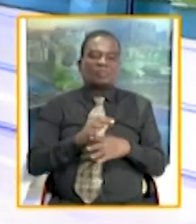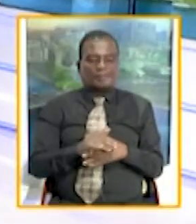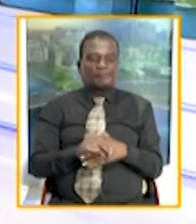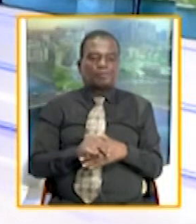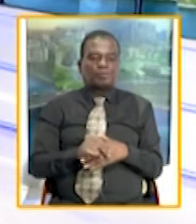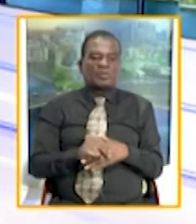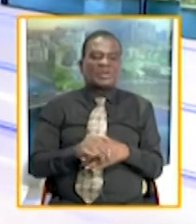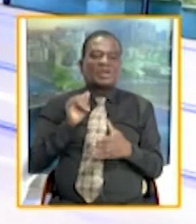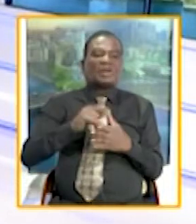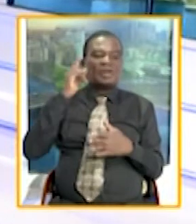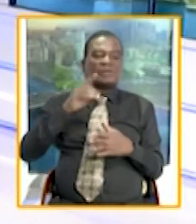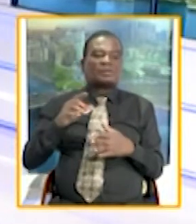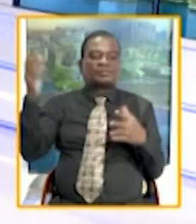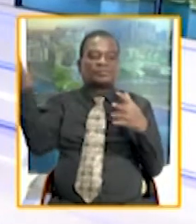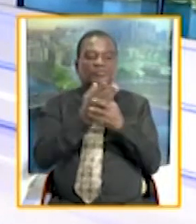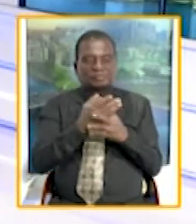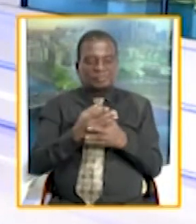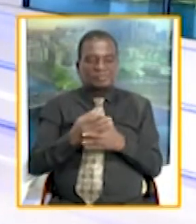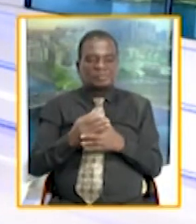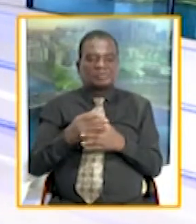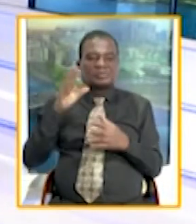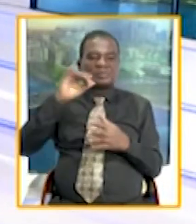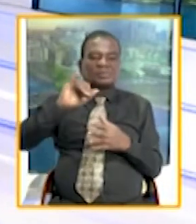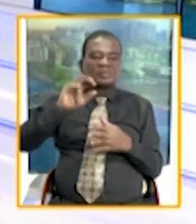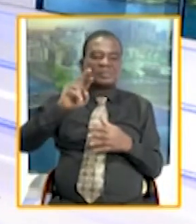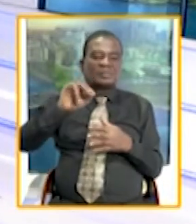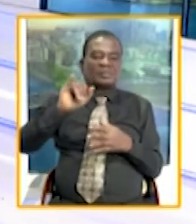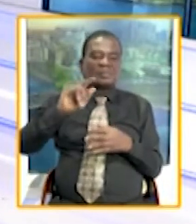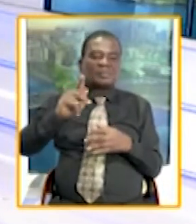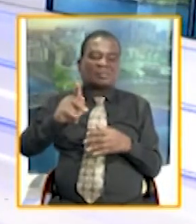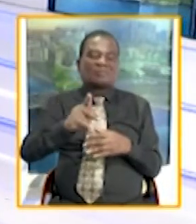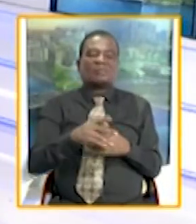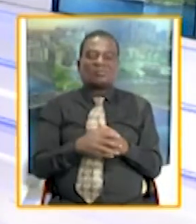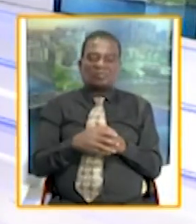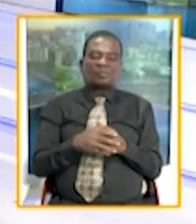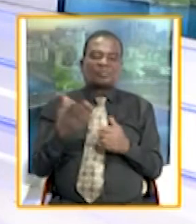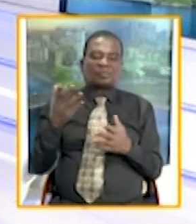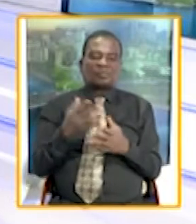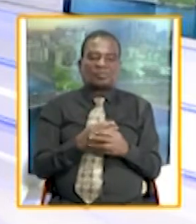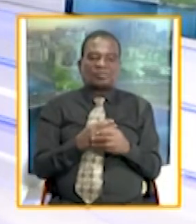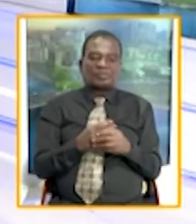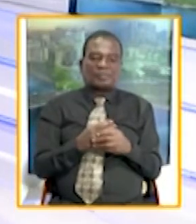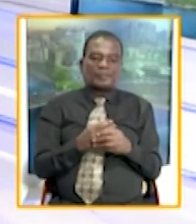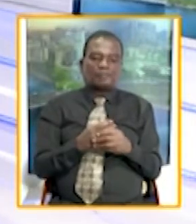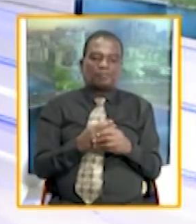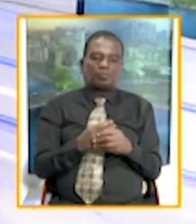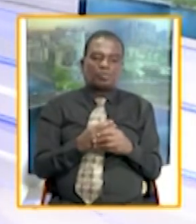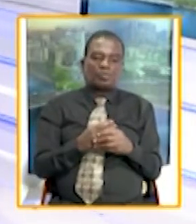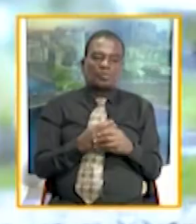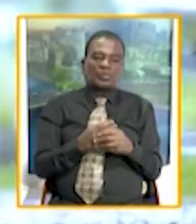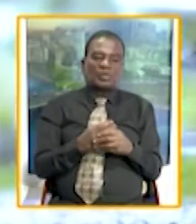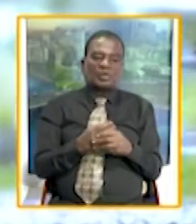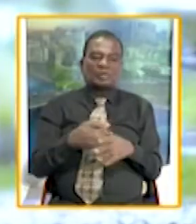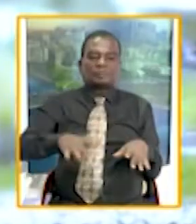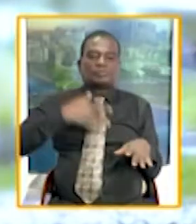Voilà, c'était pour vous le dossier de Eric Goré sur comment obtenir l'accalmie autour des élections législatives en Côte d'Ivoire. Et